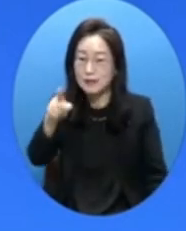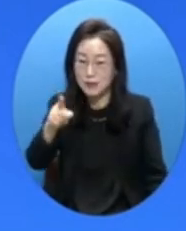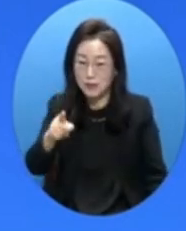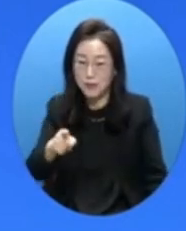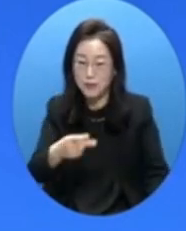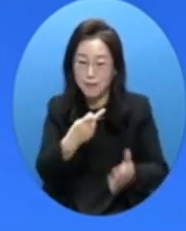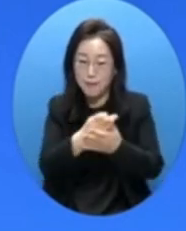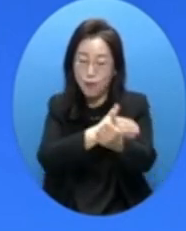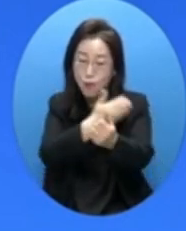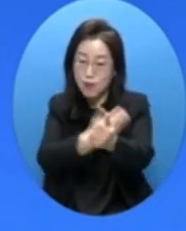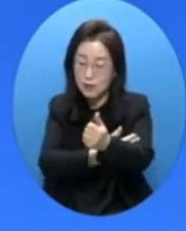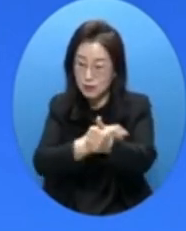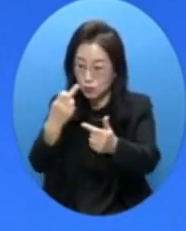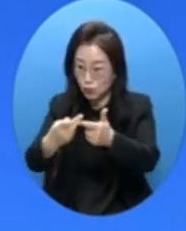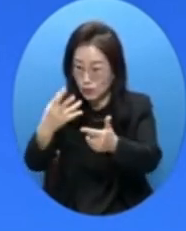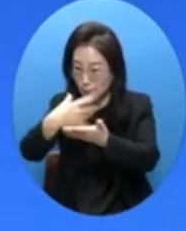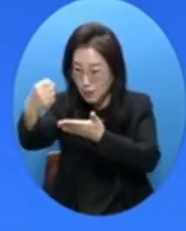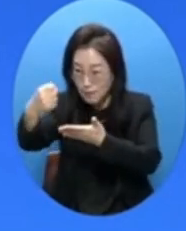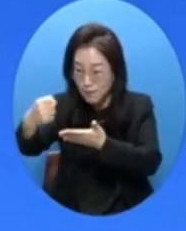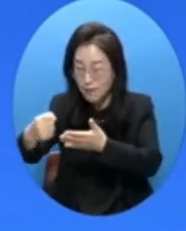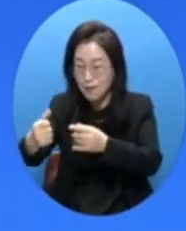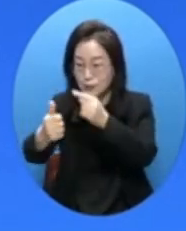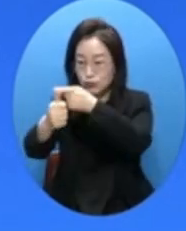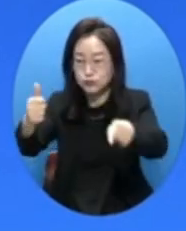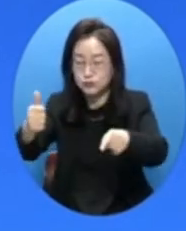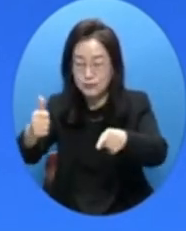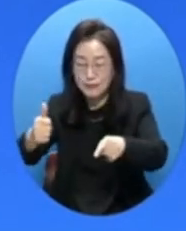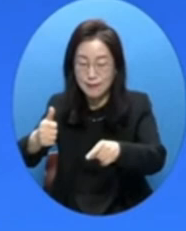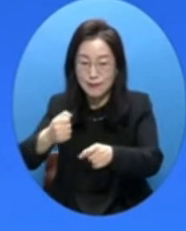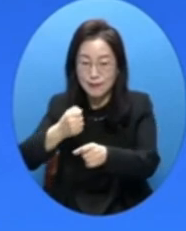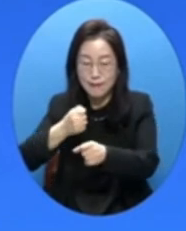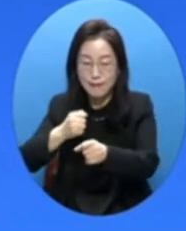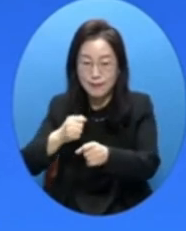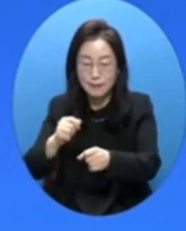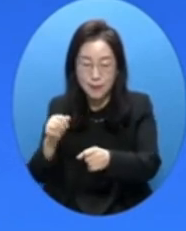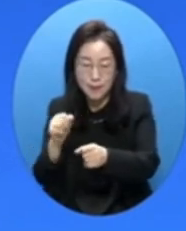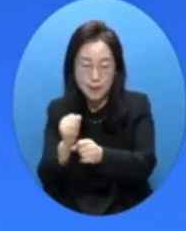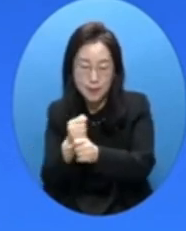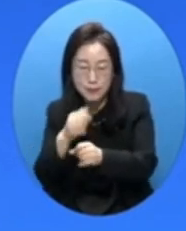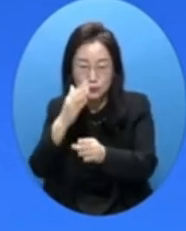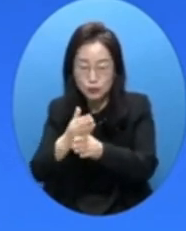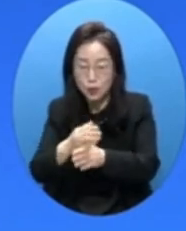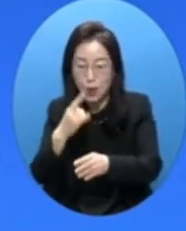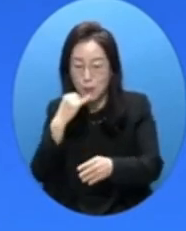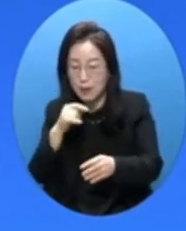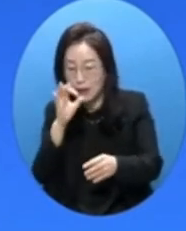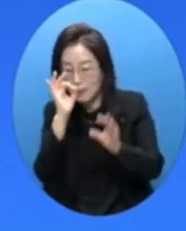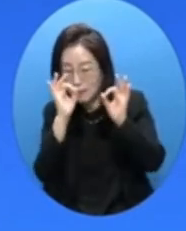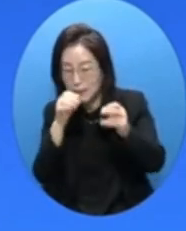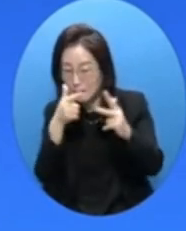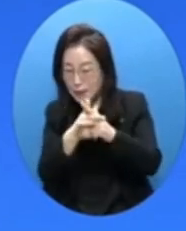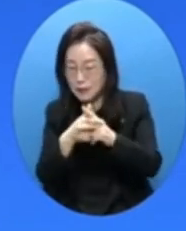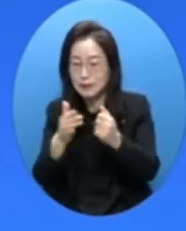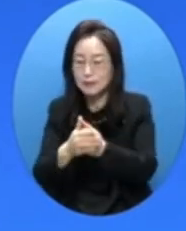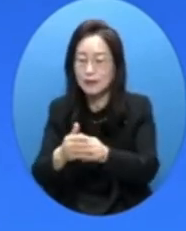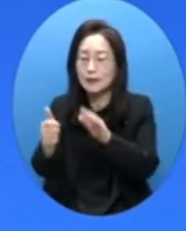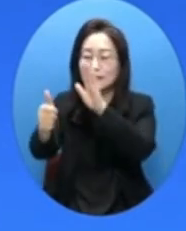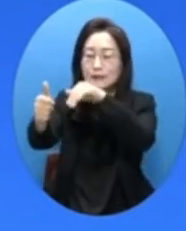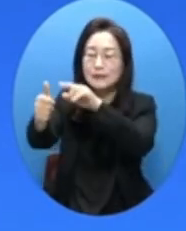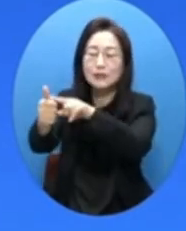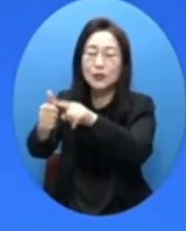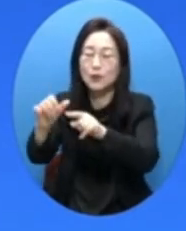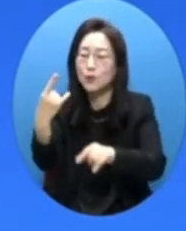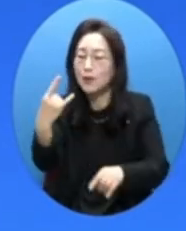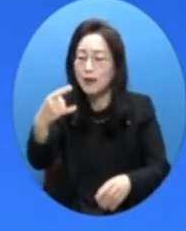빼앗겨서 동생을 죽이려고 했습니다. 그것을 알고 그 어머니가 외삼촌이 있는 곳에 가서 좀